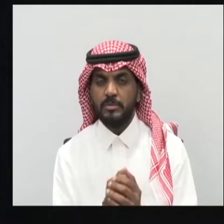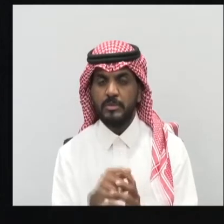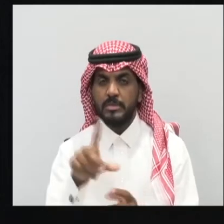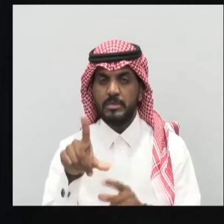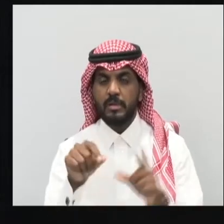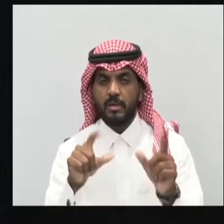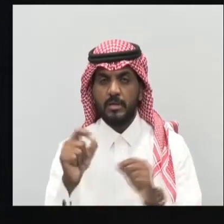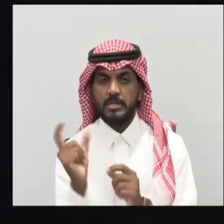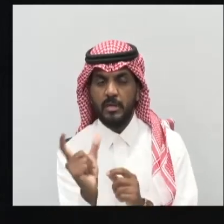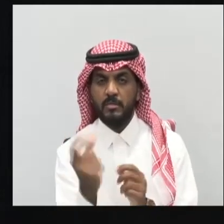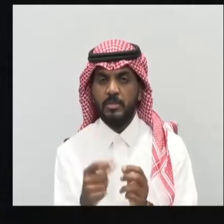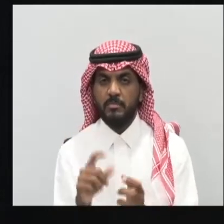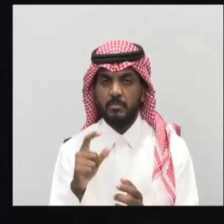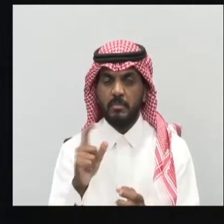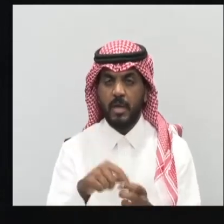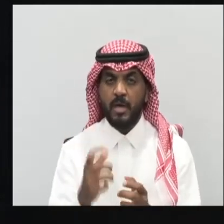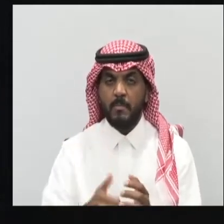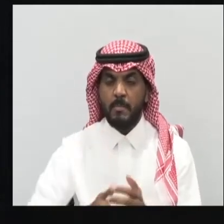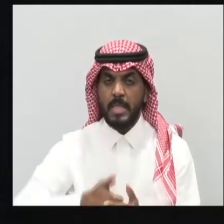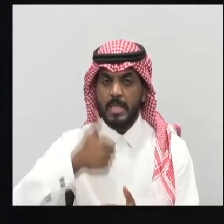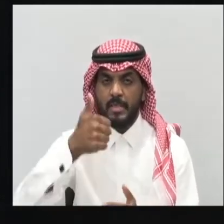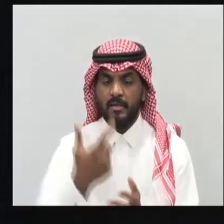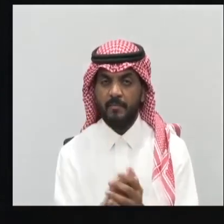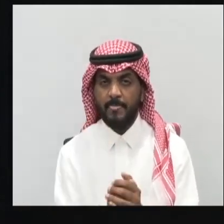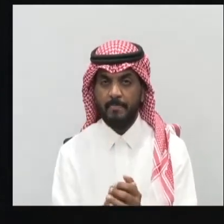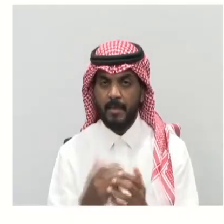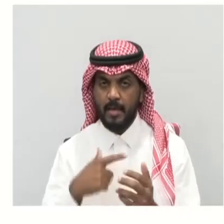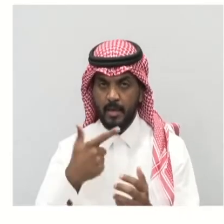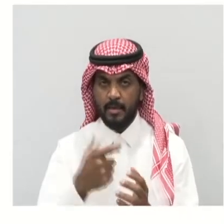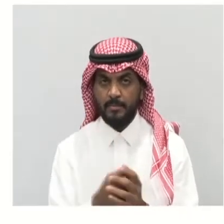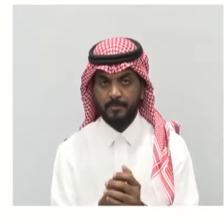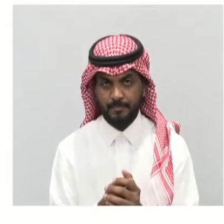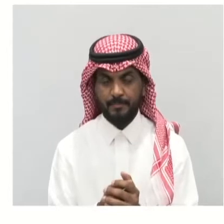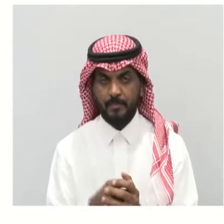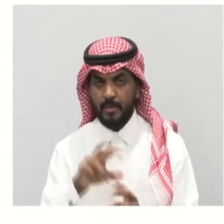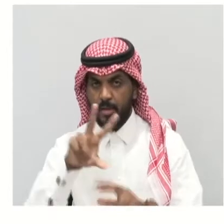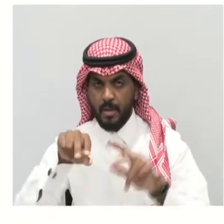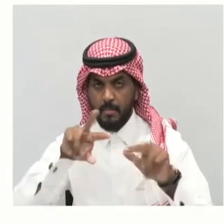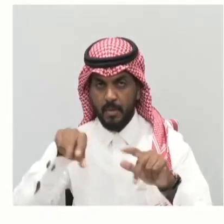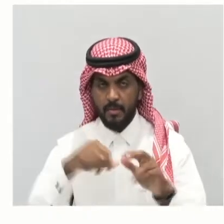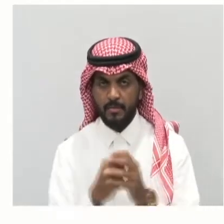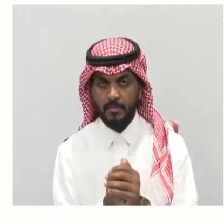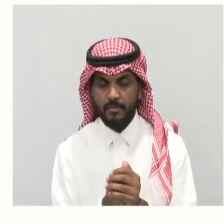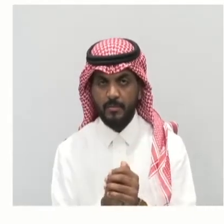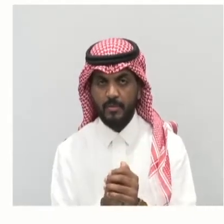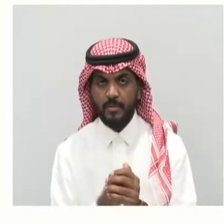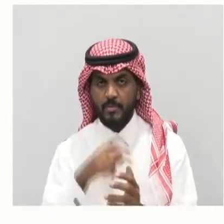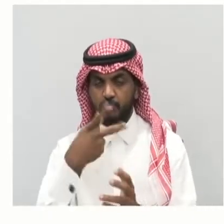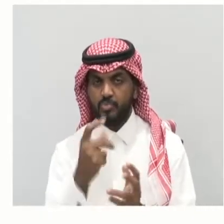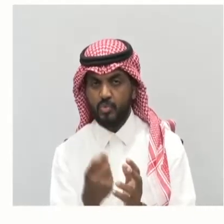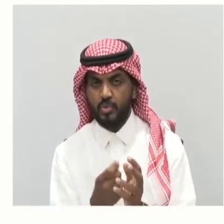استخراج كلمات بها مد بالألف. هيا يا صغاري نبحث، أمسك